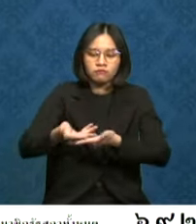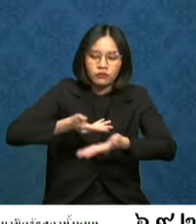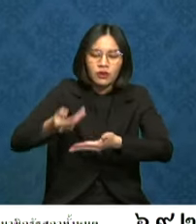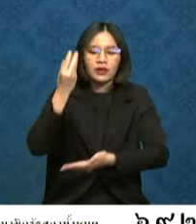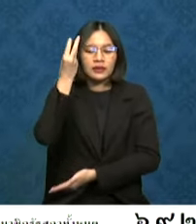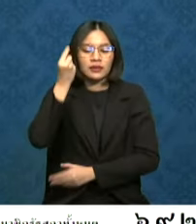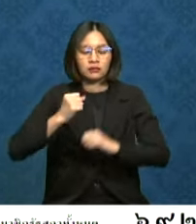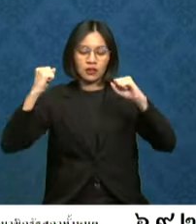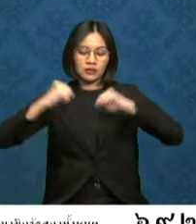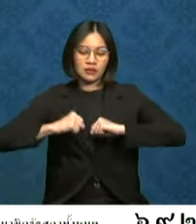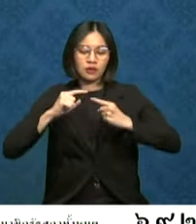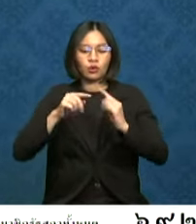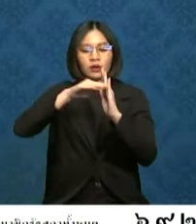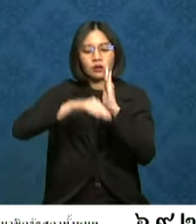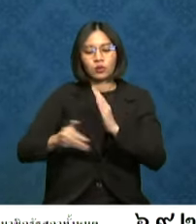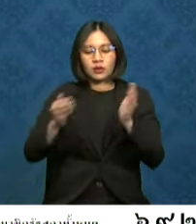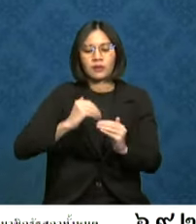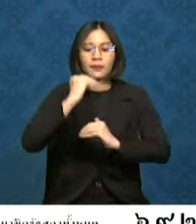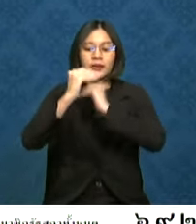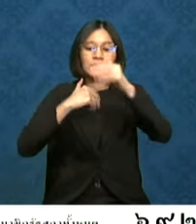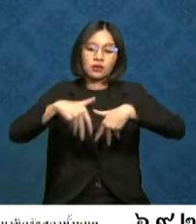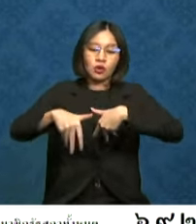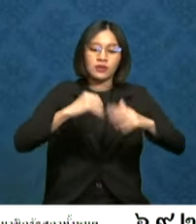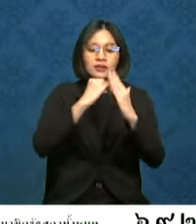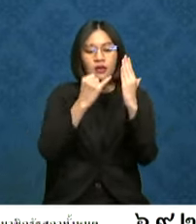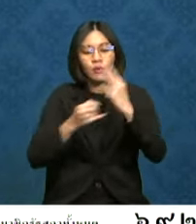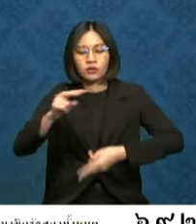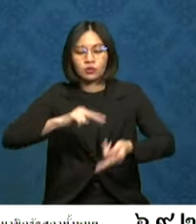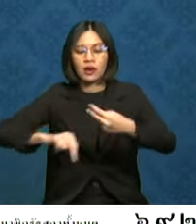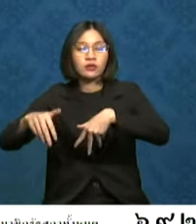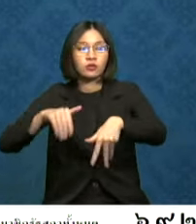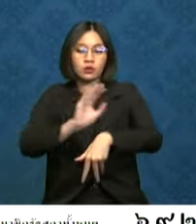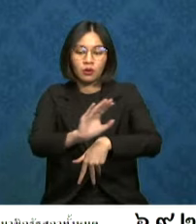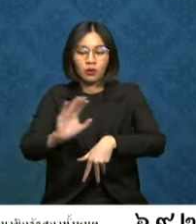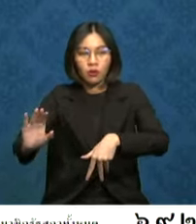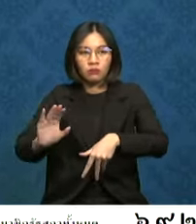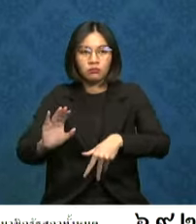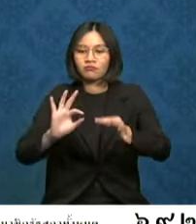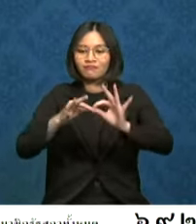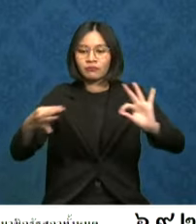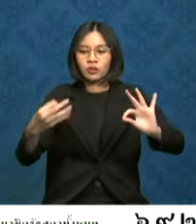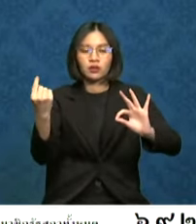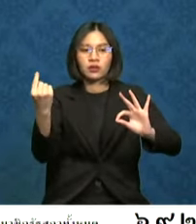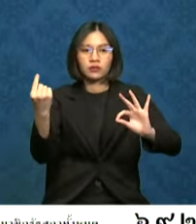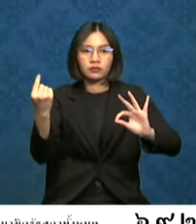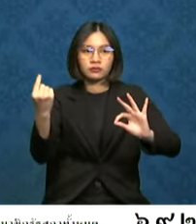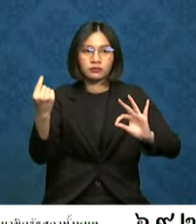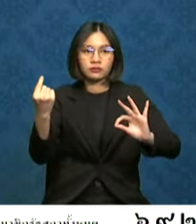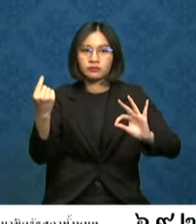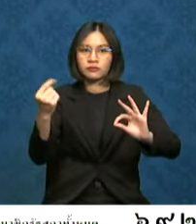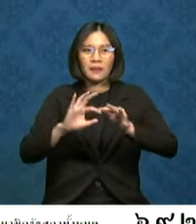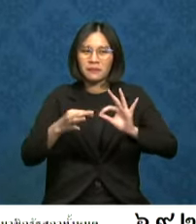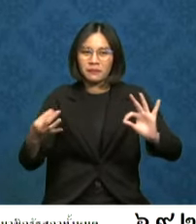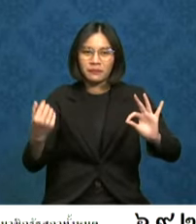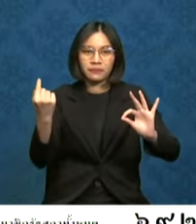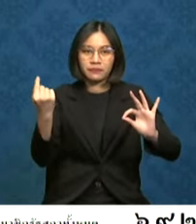ตัดศินใจในกระบวนการพัฒนาท้องถินและการดูแลชุมชนแค่นนเลยครับเท่านั้นเลยคร